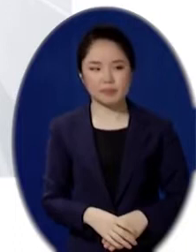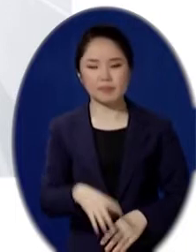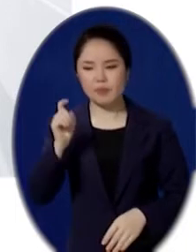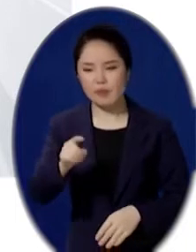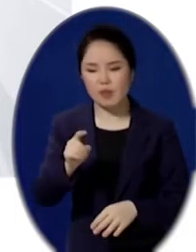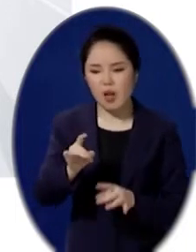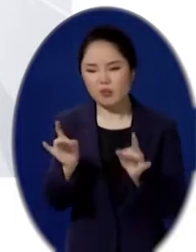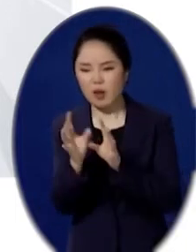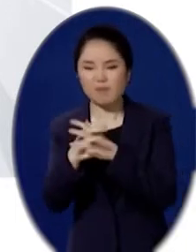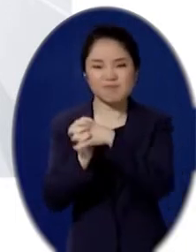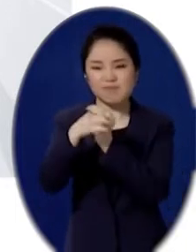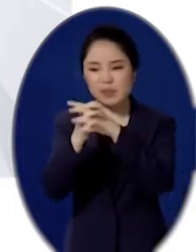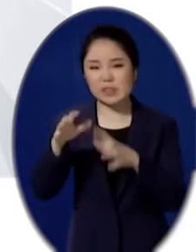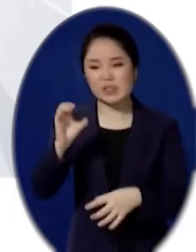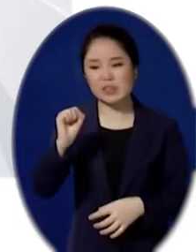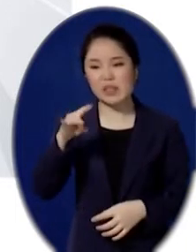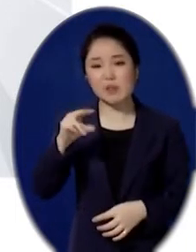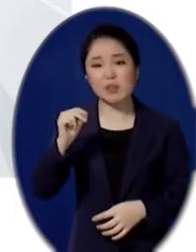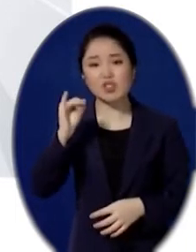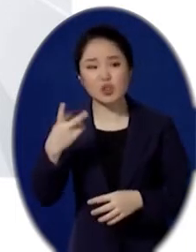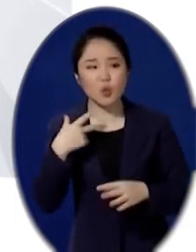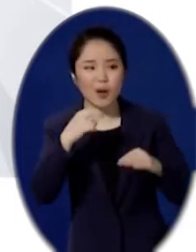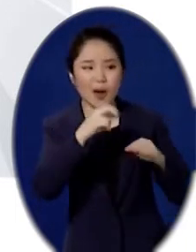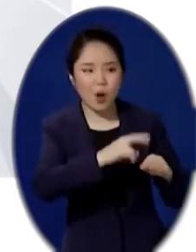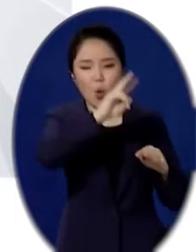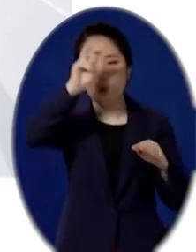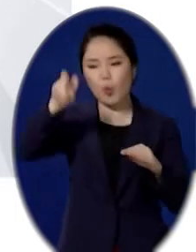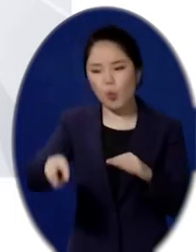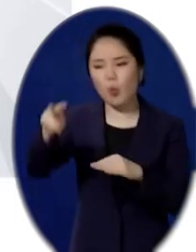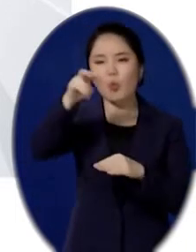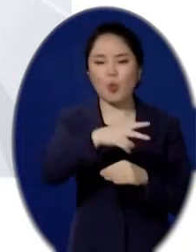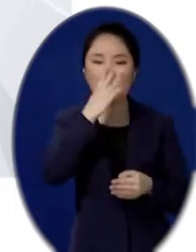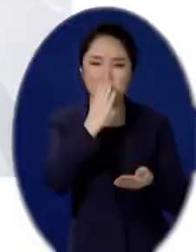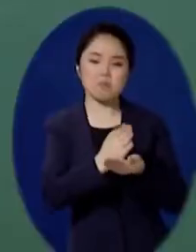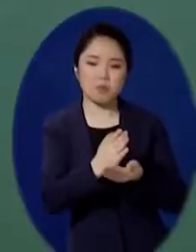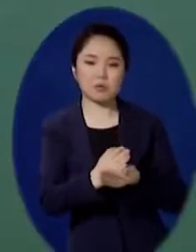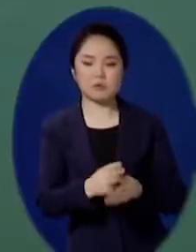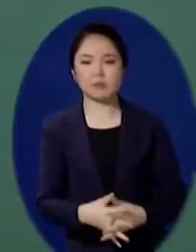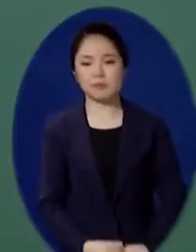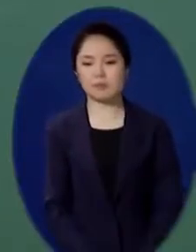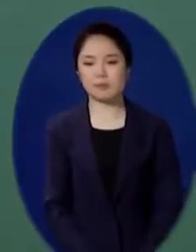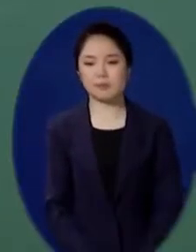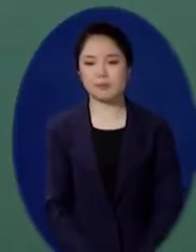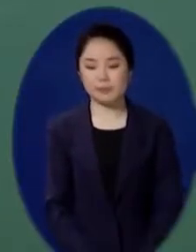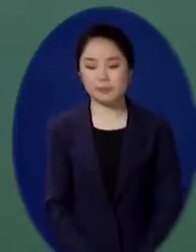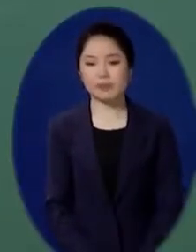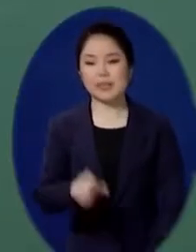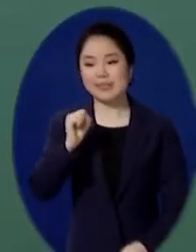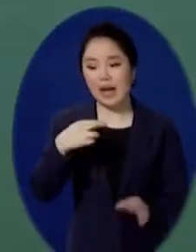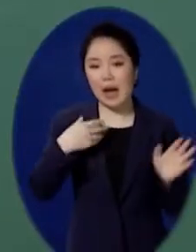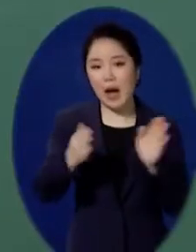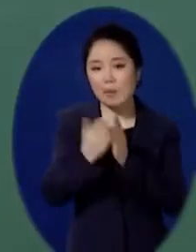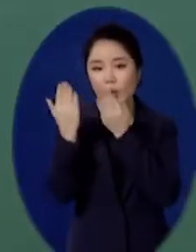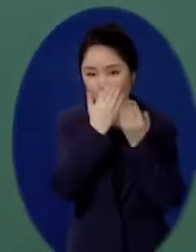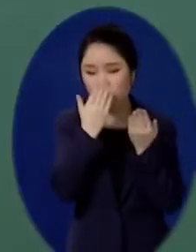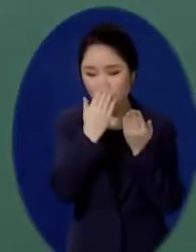Адтай сармагчин авирч олсонд дүүжлэгдэн. За хамтдаа унссан бол